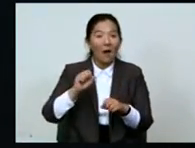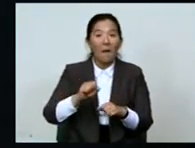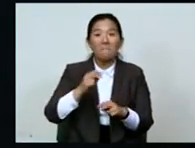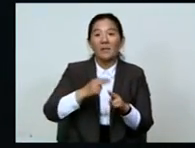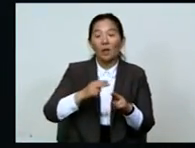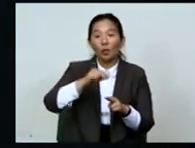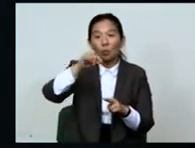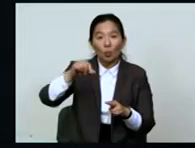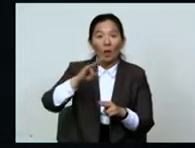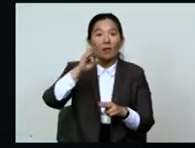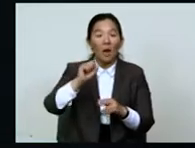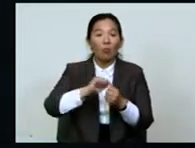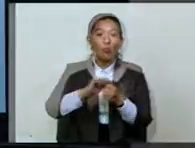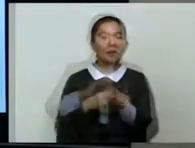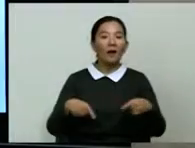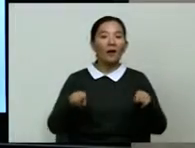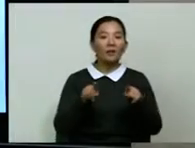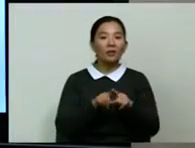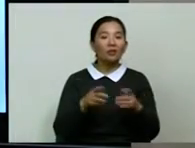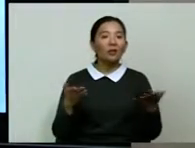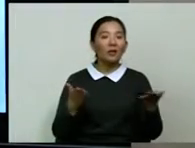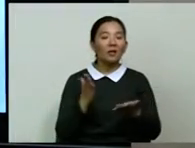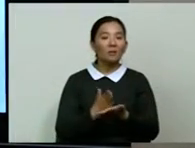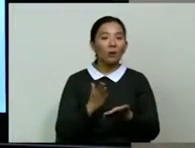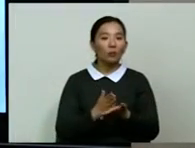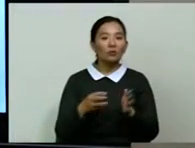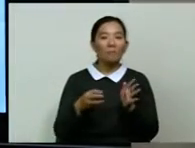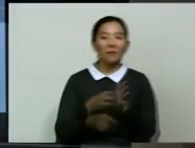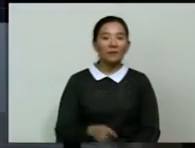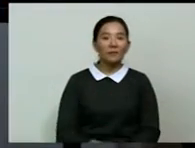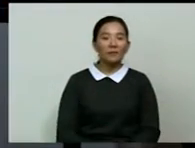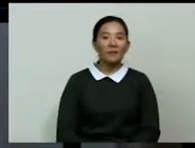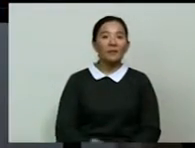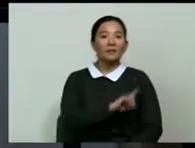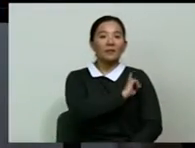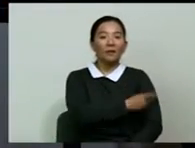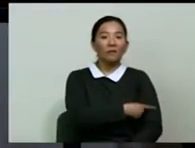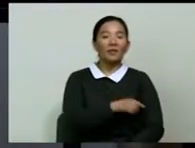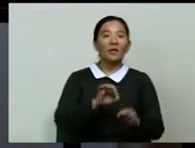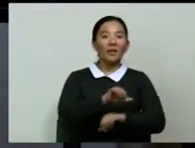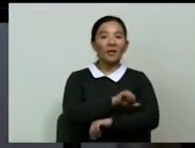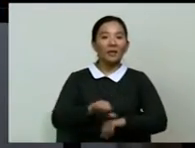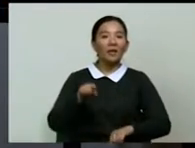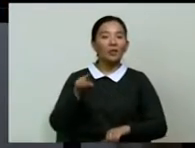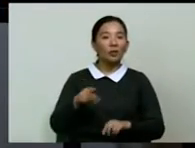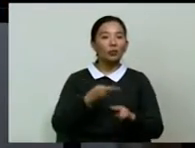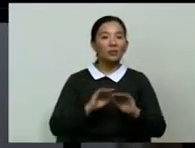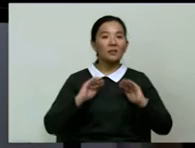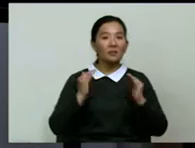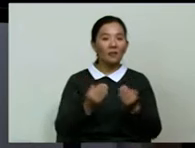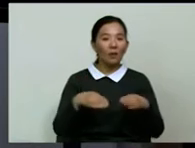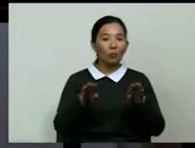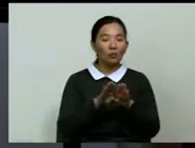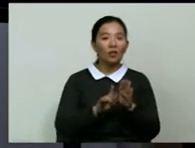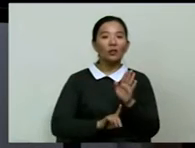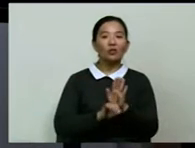от формы магнита, а также как расположен магнит. Силовые линии, они у нас замкнуты, начинаются